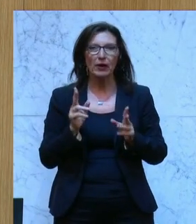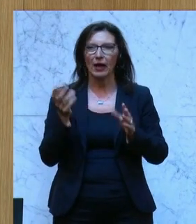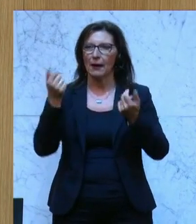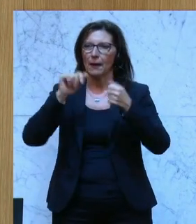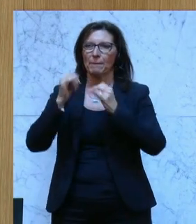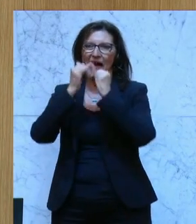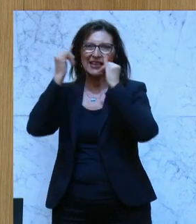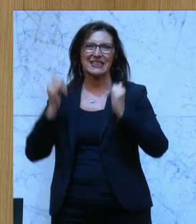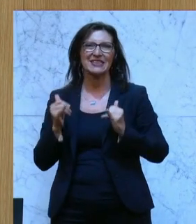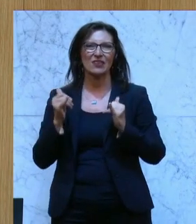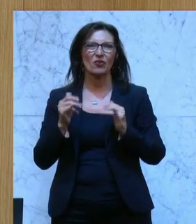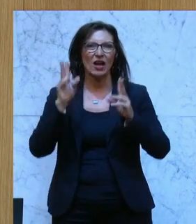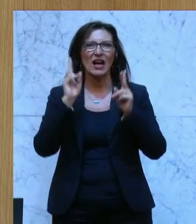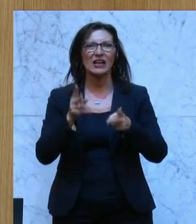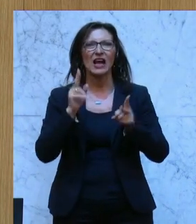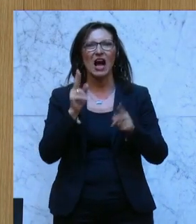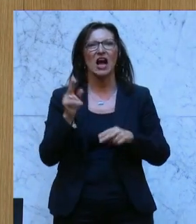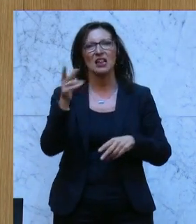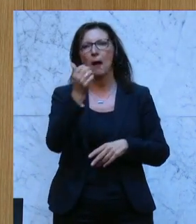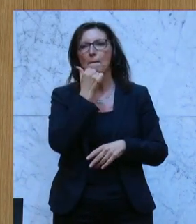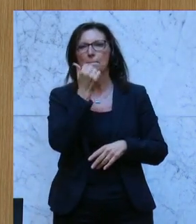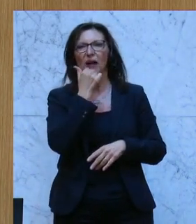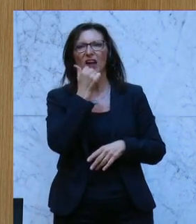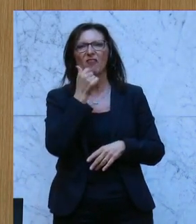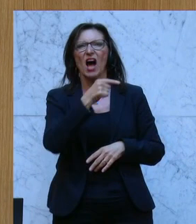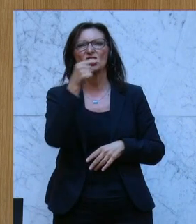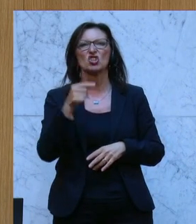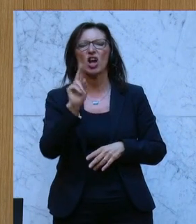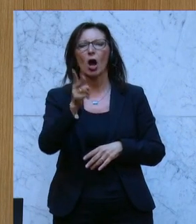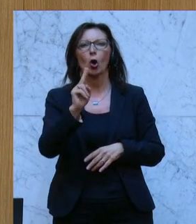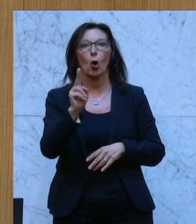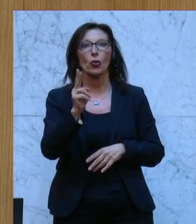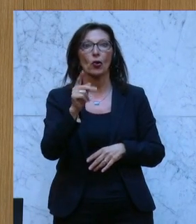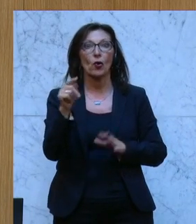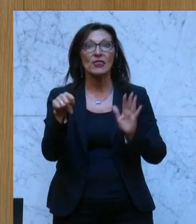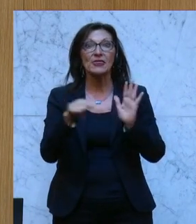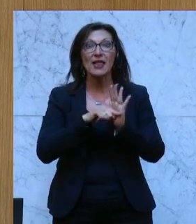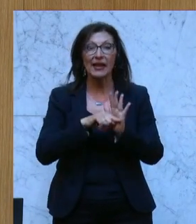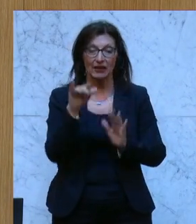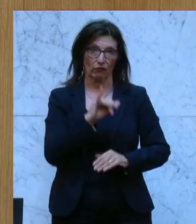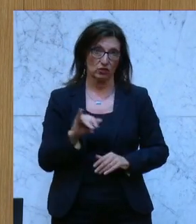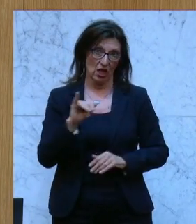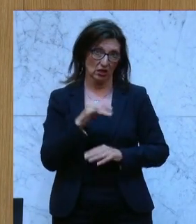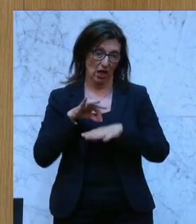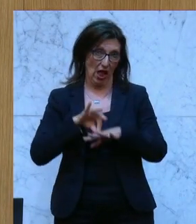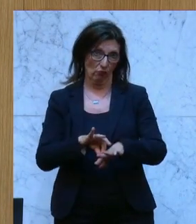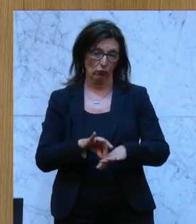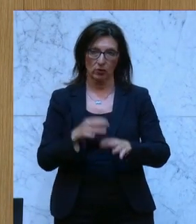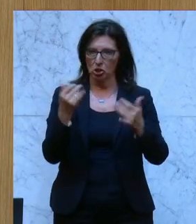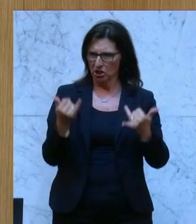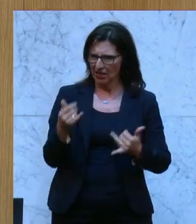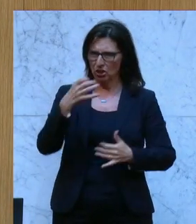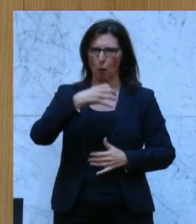Bankinstitute auch Negativzinsen für private Girokonten einführen können. Das könnten sie eh jederzeit, aber jetzt kann sich der Bürger, der